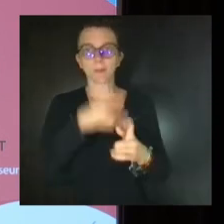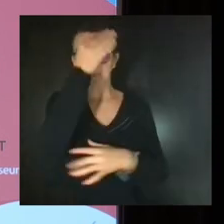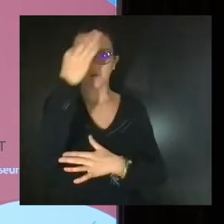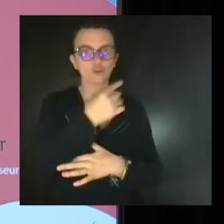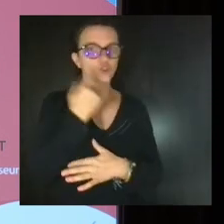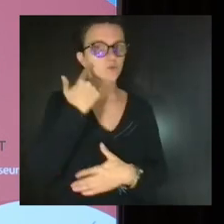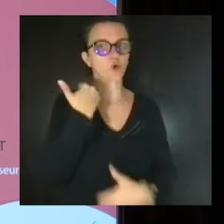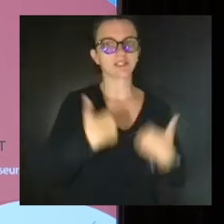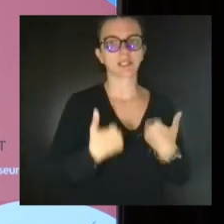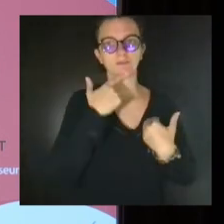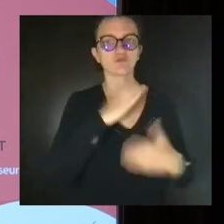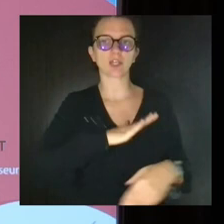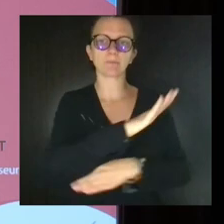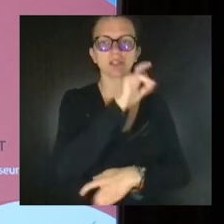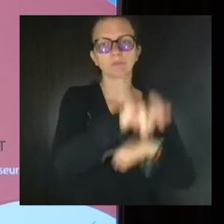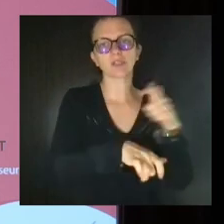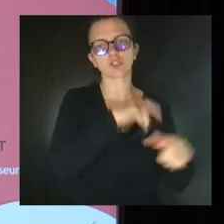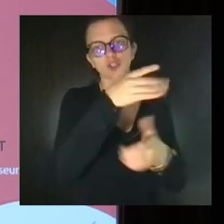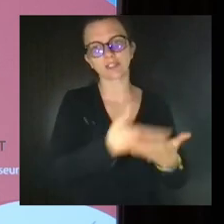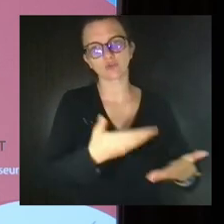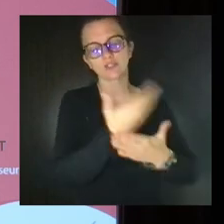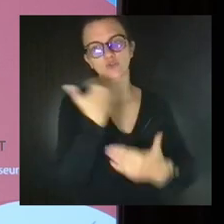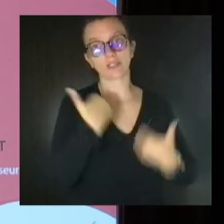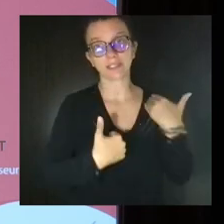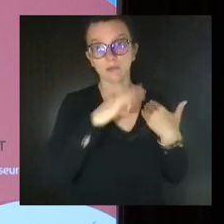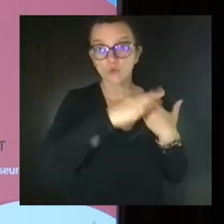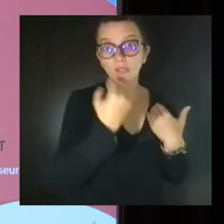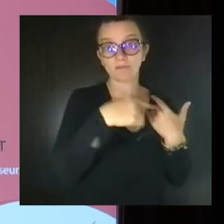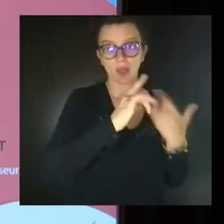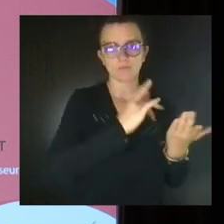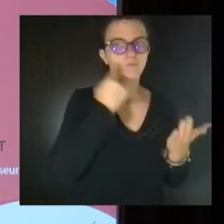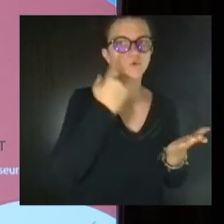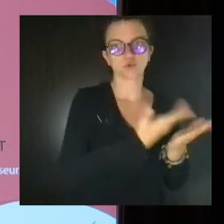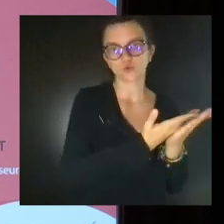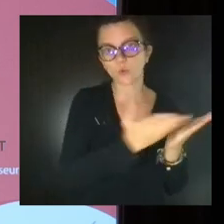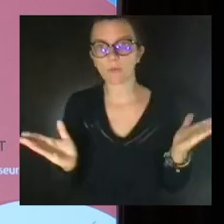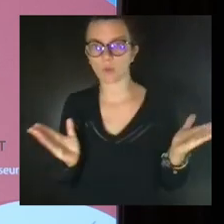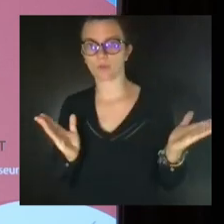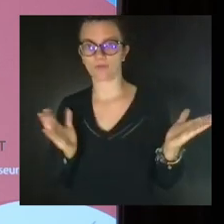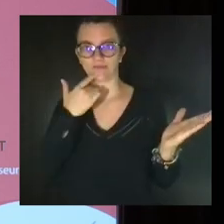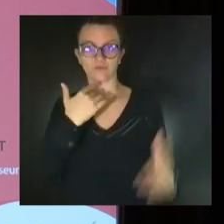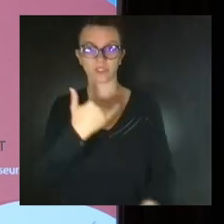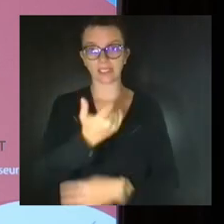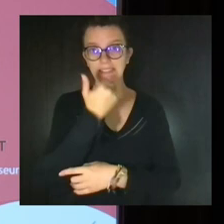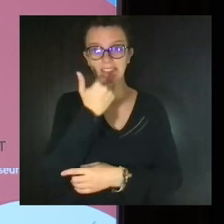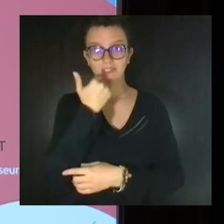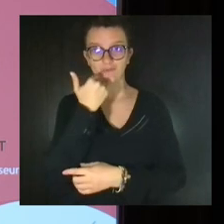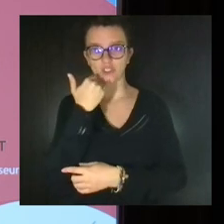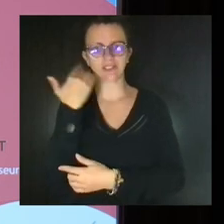aux personnes en situation de handicap, oui, mais c'est pour tout le monde. Le téléphone qui tourne, vous savez,